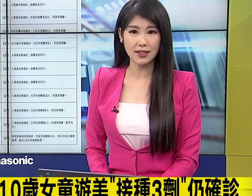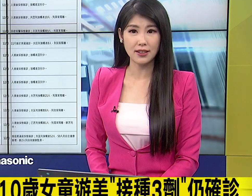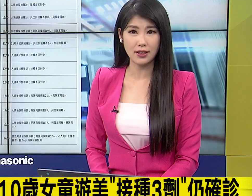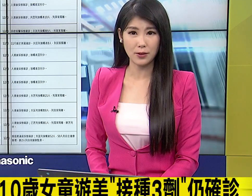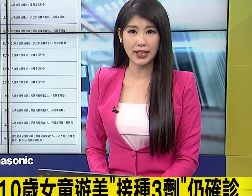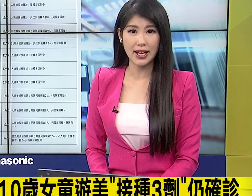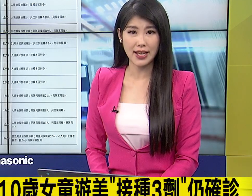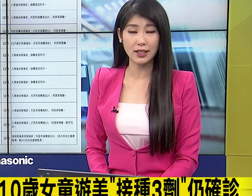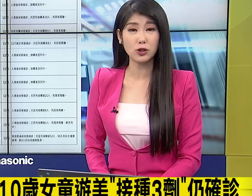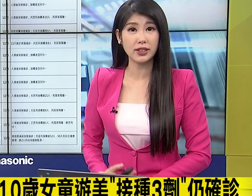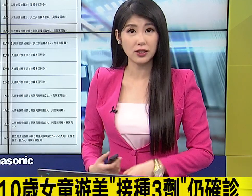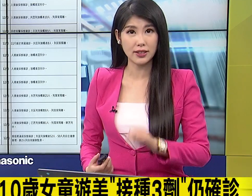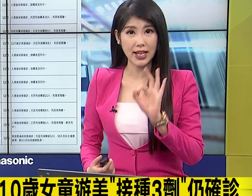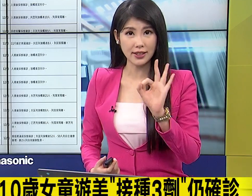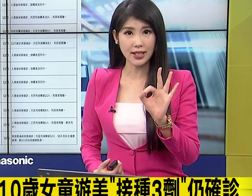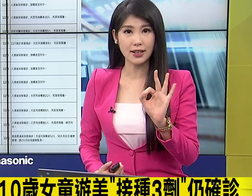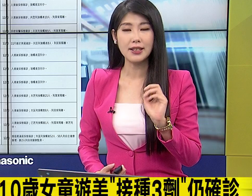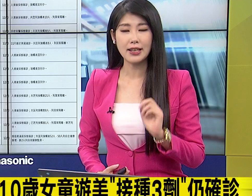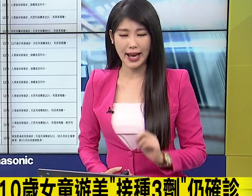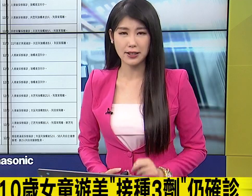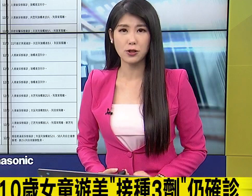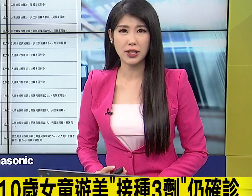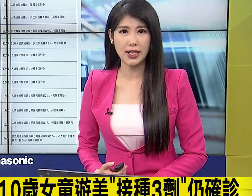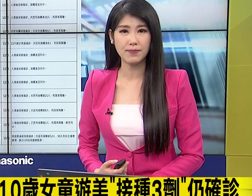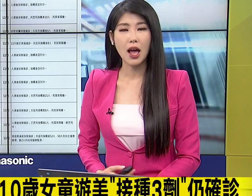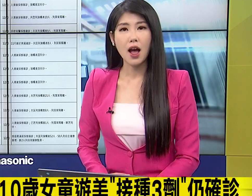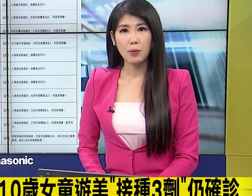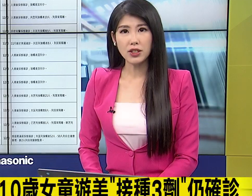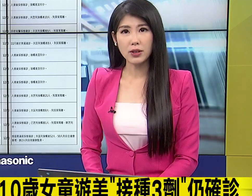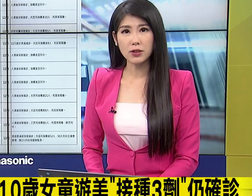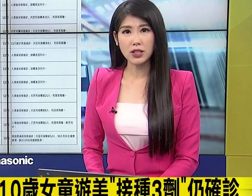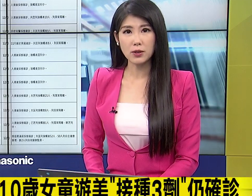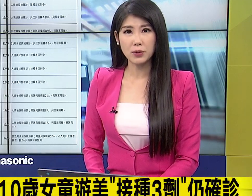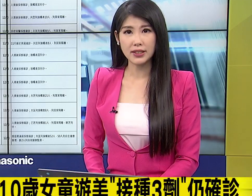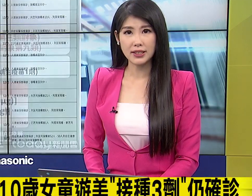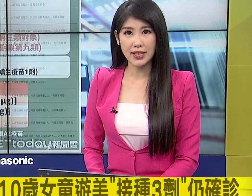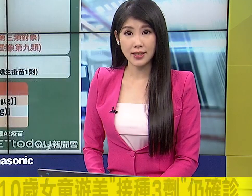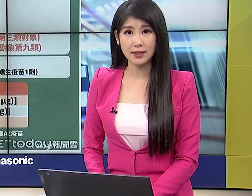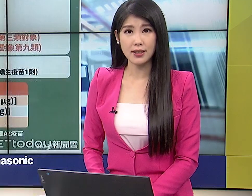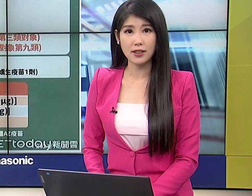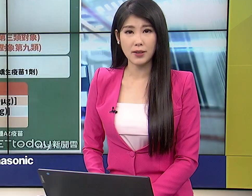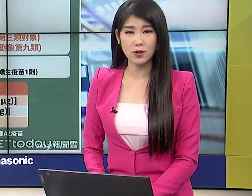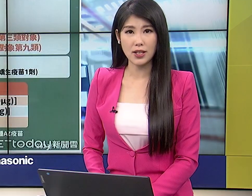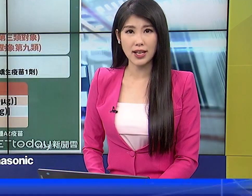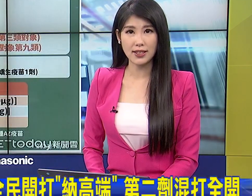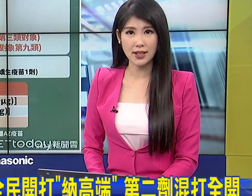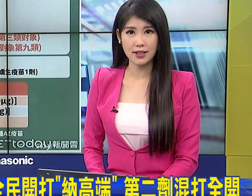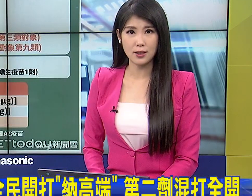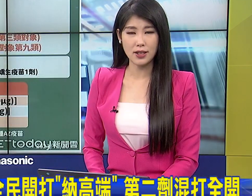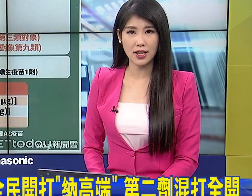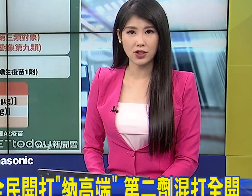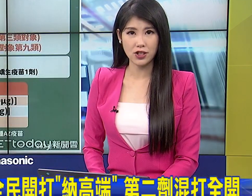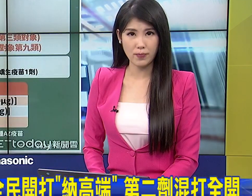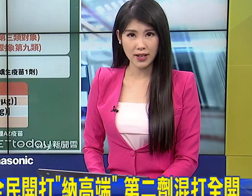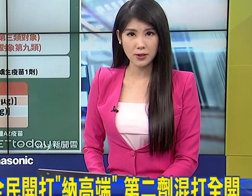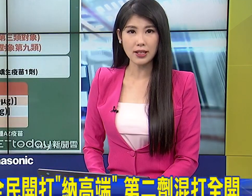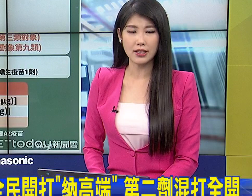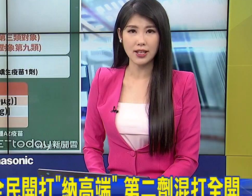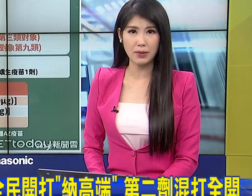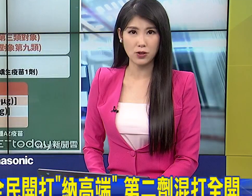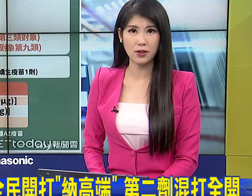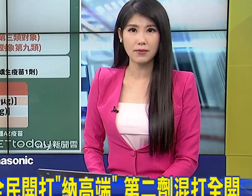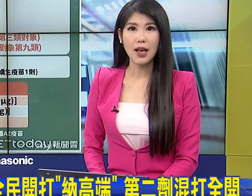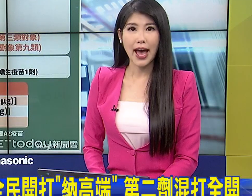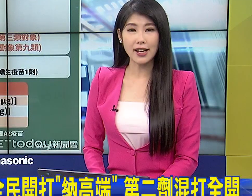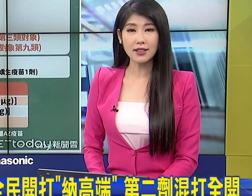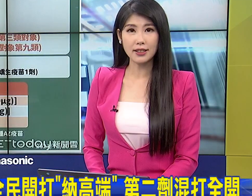新的消息先提供给大家，也就是说接种了3剂。还是确诊，不过指挥中心公布了第三剂疫苗专家的建议，对象是18岁以